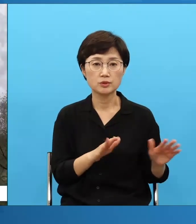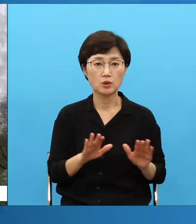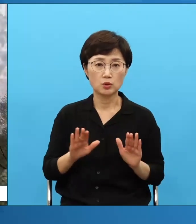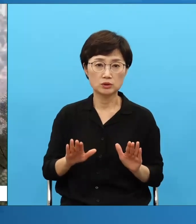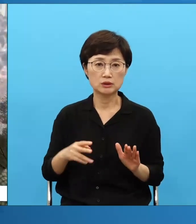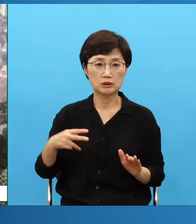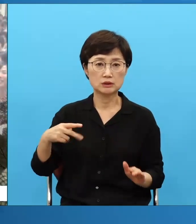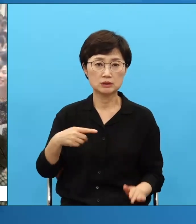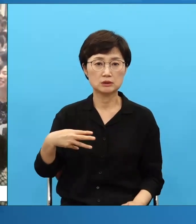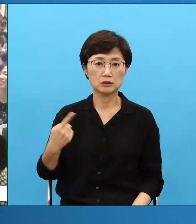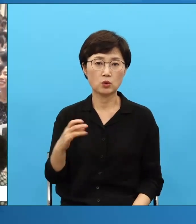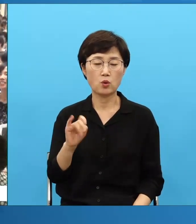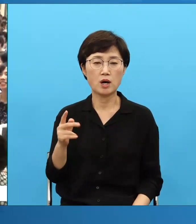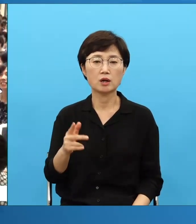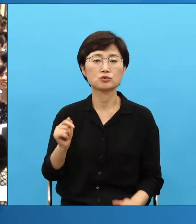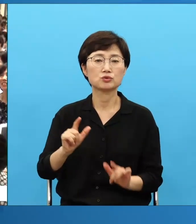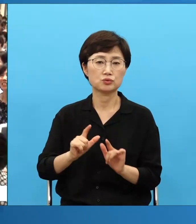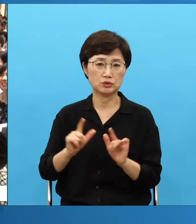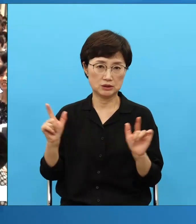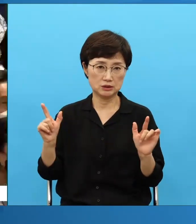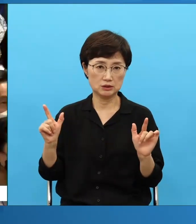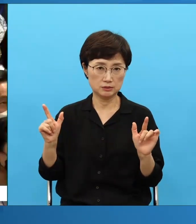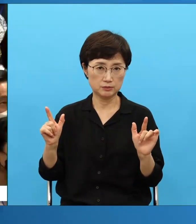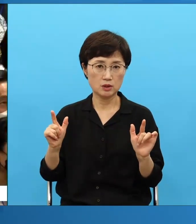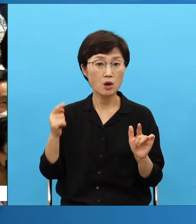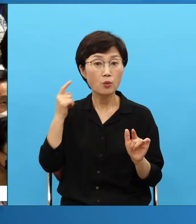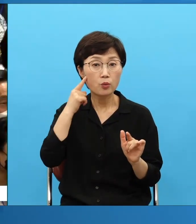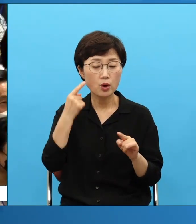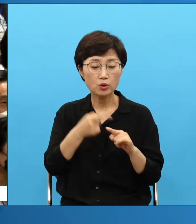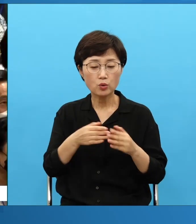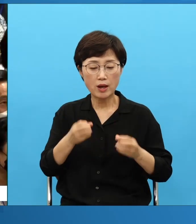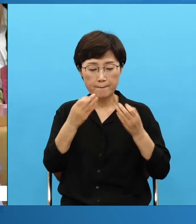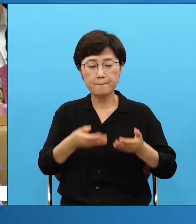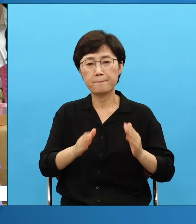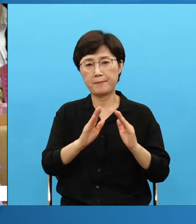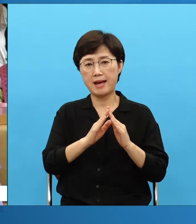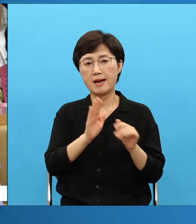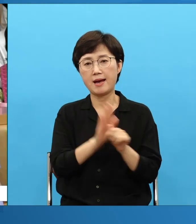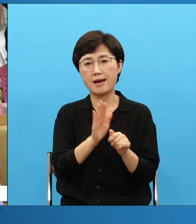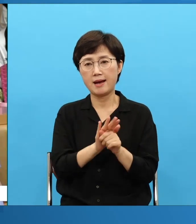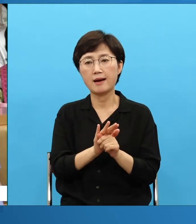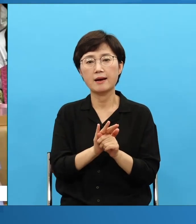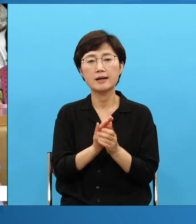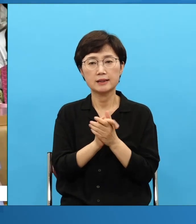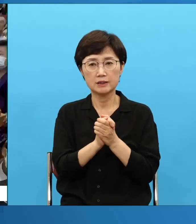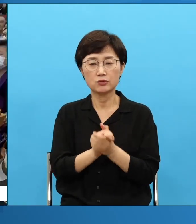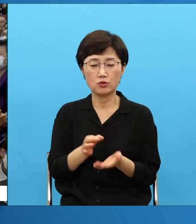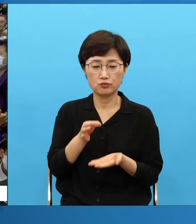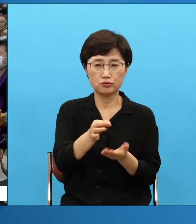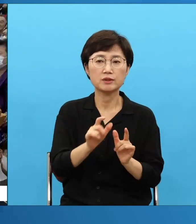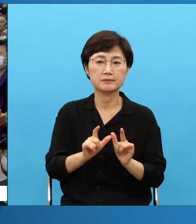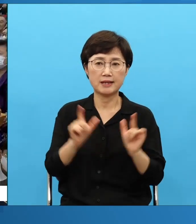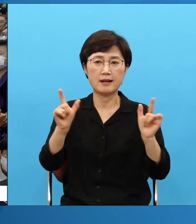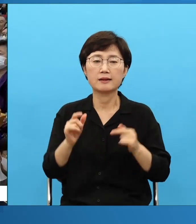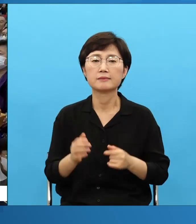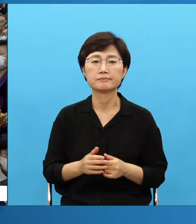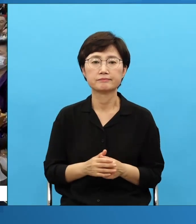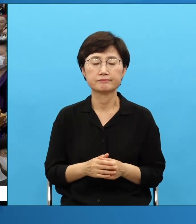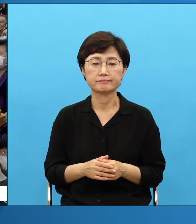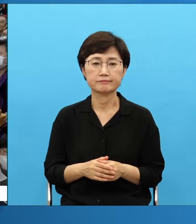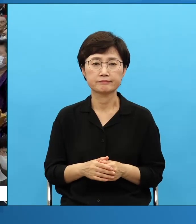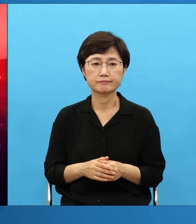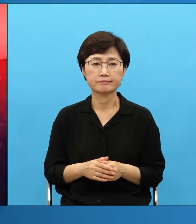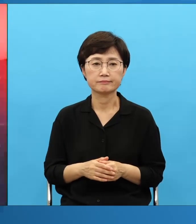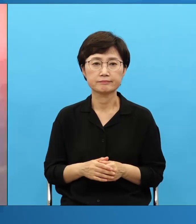오늘은 하나님이 기뻐하시는 교회 개척을 위해 모든 교회와 성도가 함께 기도하고 헌금하는 드로아 주일입니다.